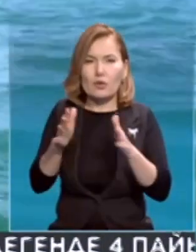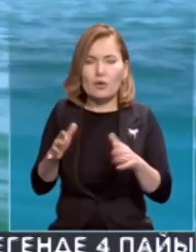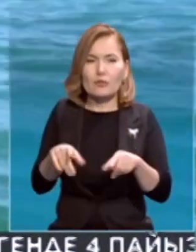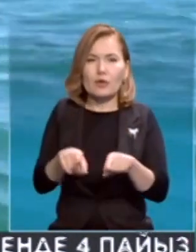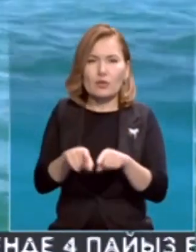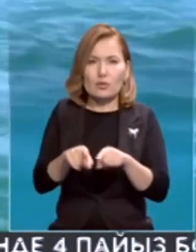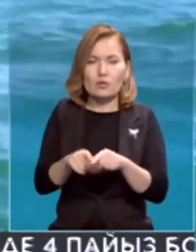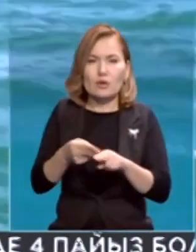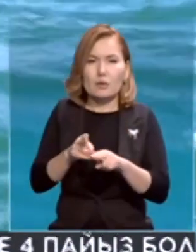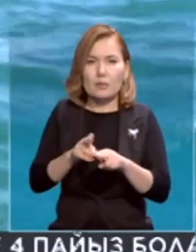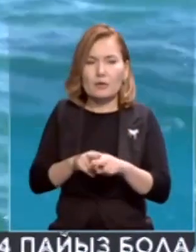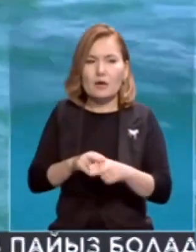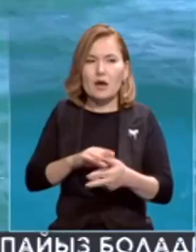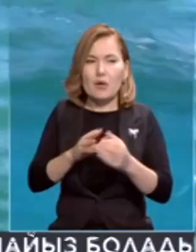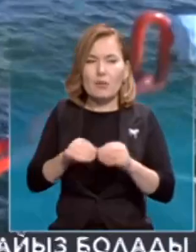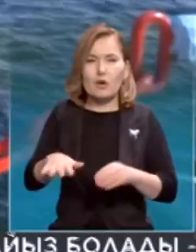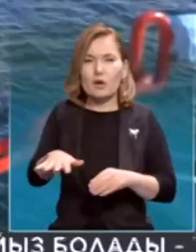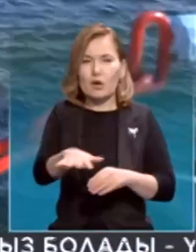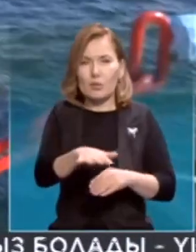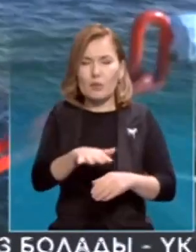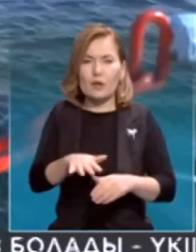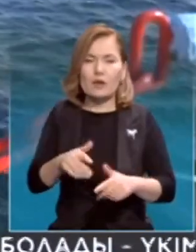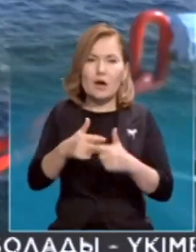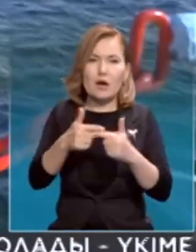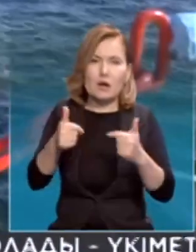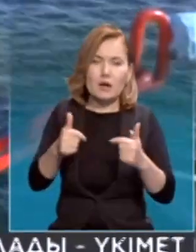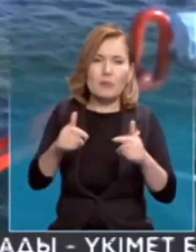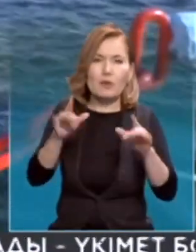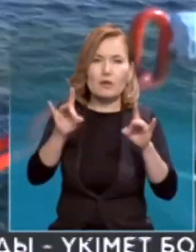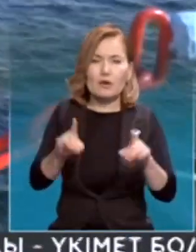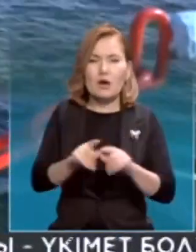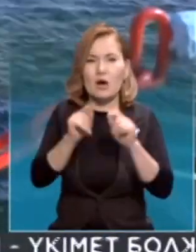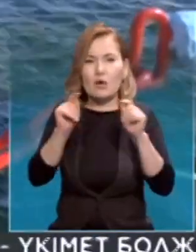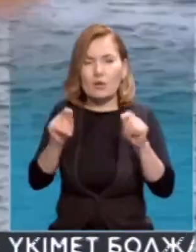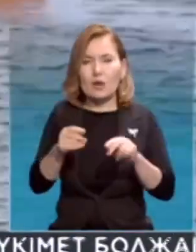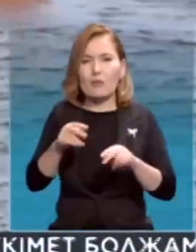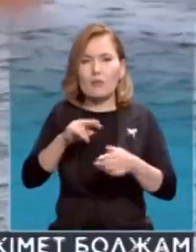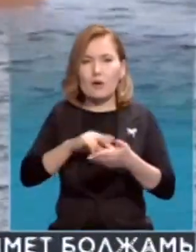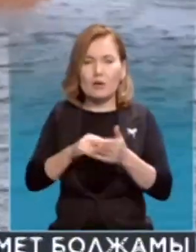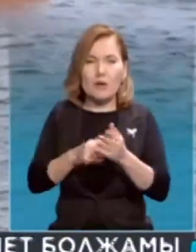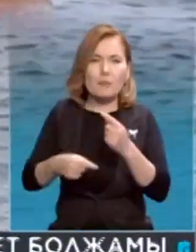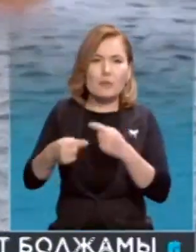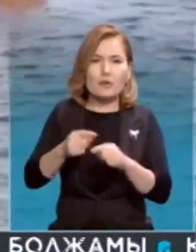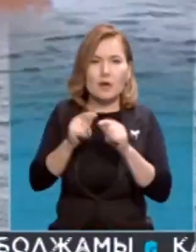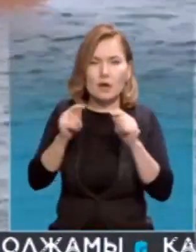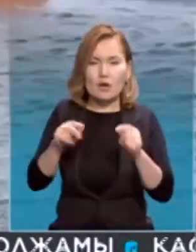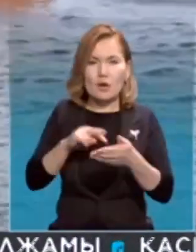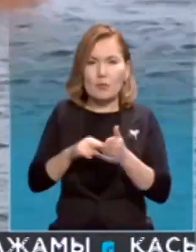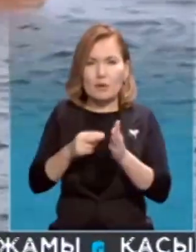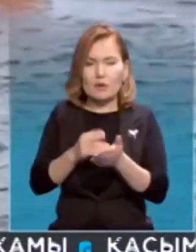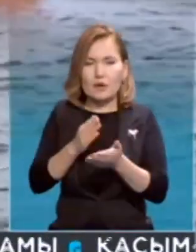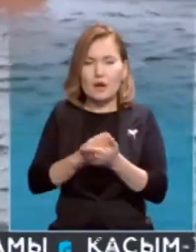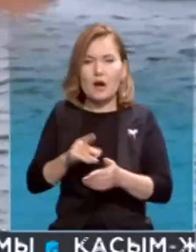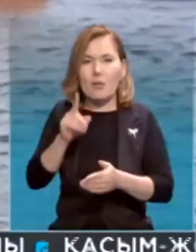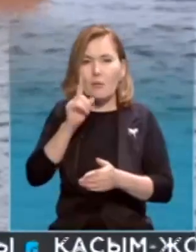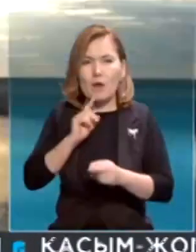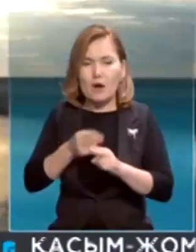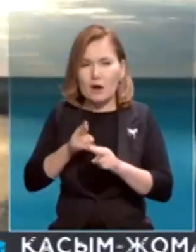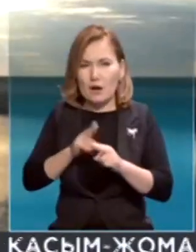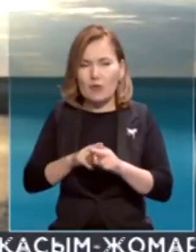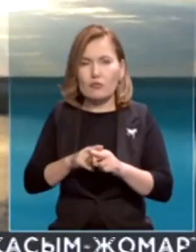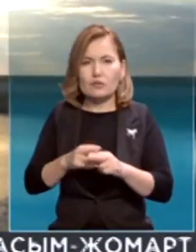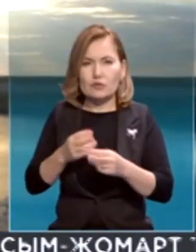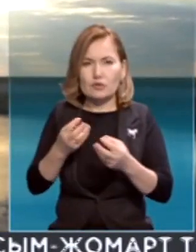қорық аумағынан сафари парк құру, Қамбаш көлінен аквапарк салу секілді бастамалар ұсынылды. Бірақ бұл жобалар әлі де сүзгіден